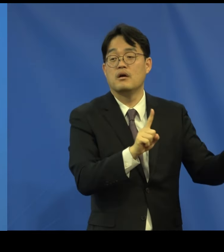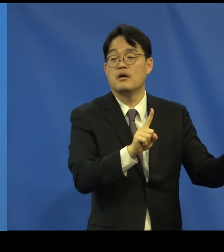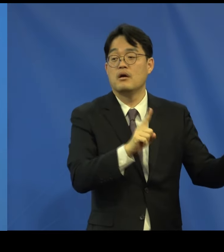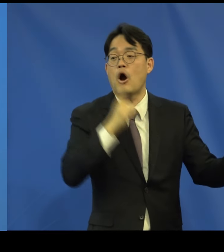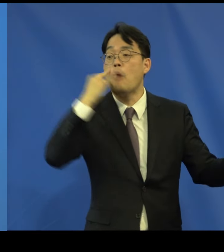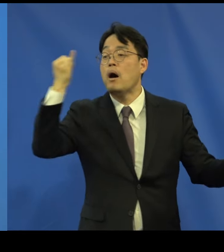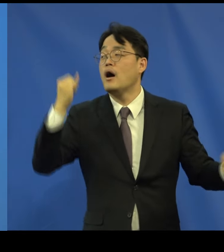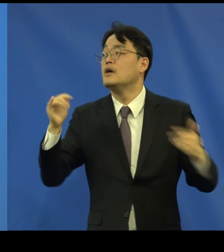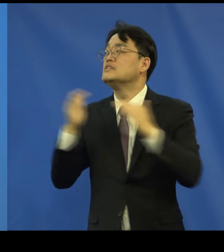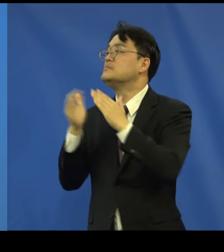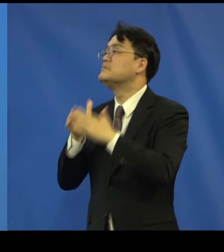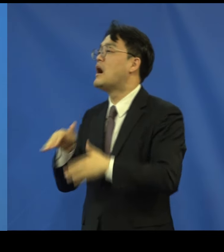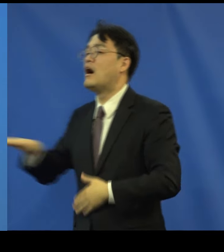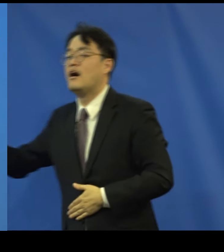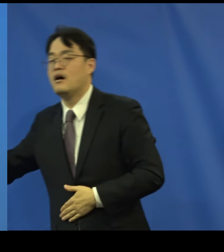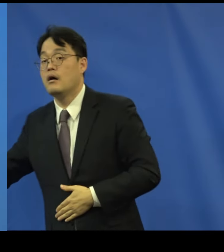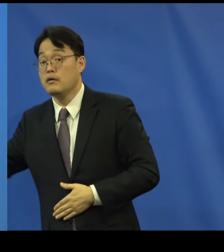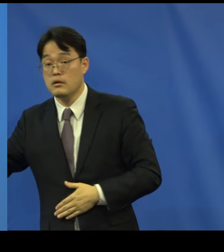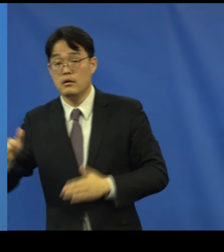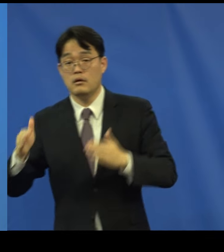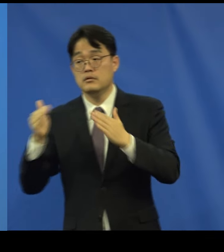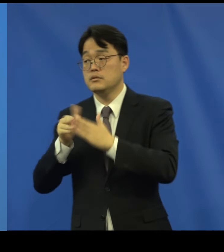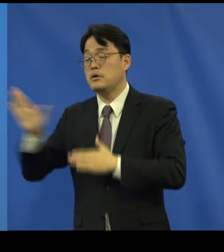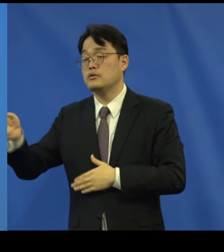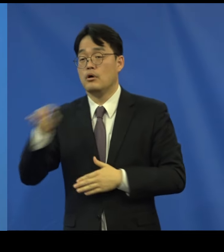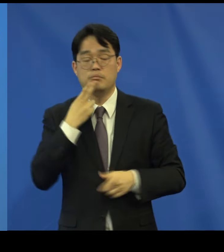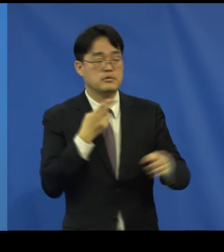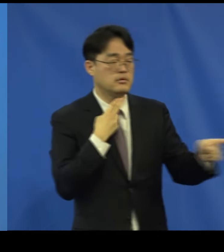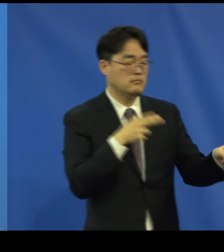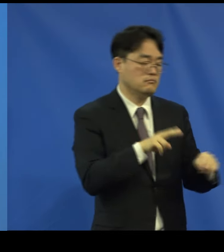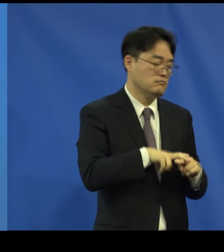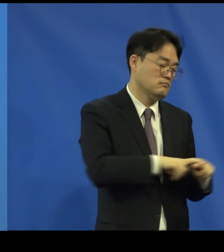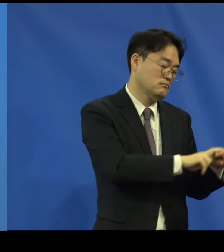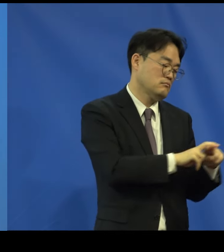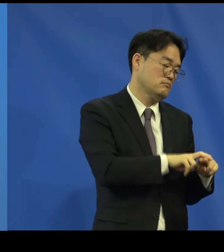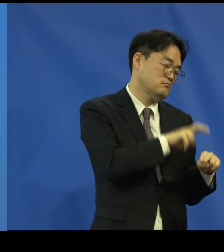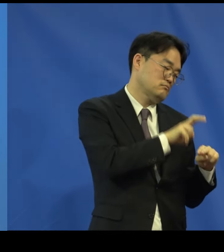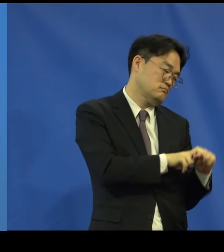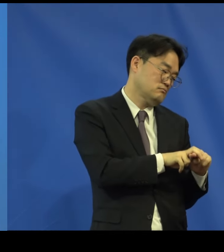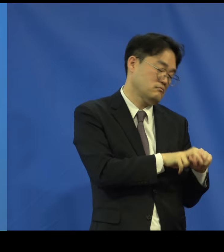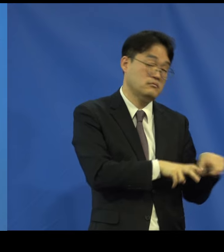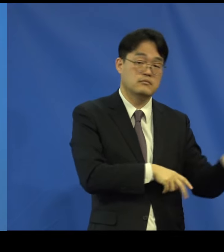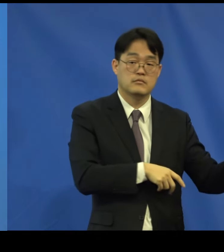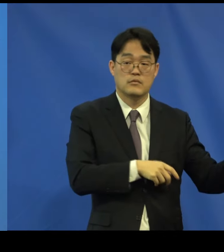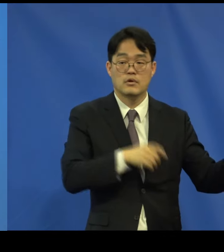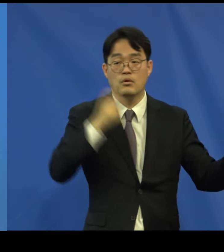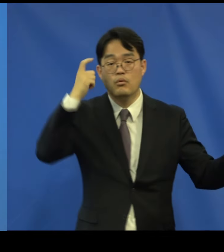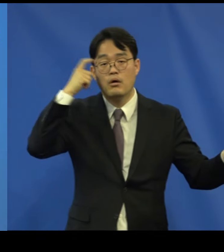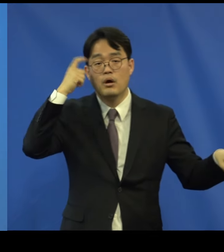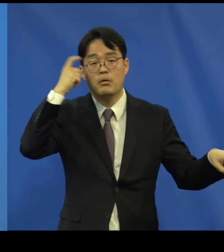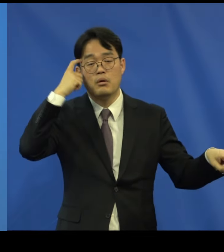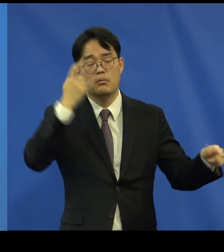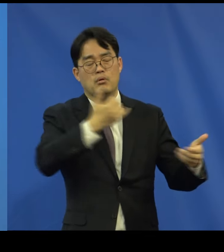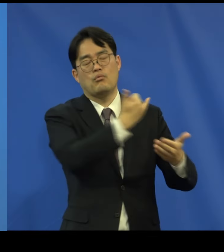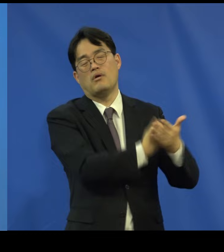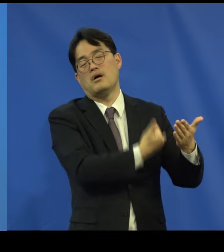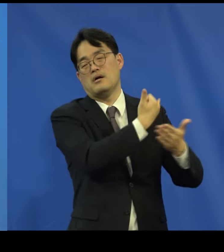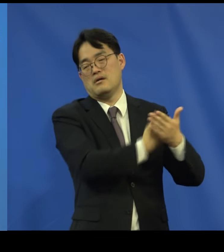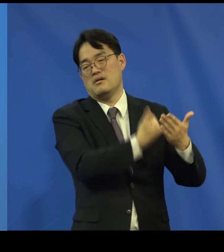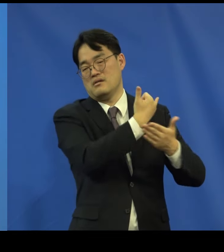못한 사람들, 열심히 하고는 있지만 어디로 가고 있는지 알지 못하는 사람들, 세상은 고아들로 가득 차